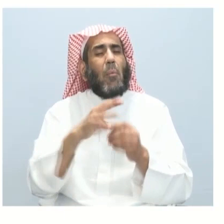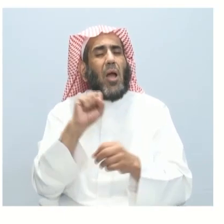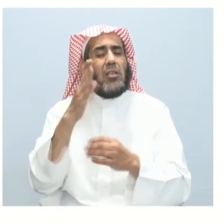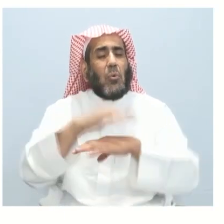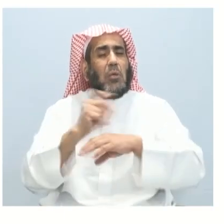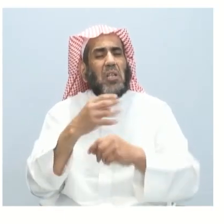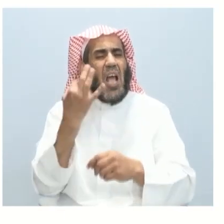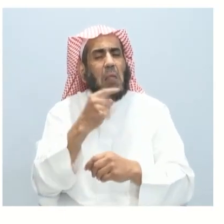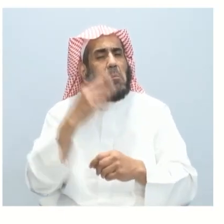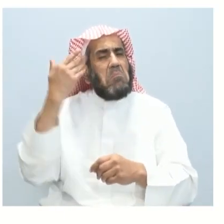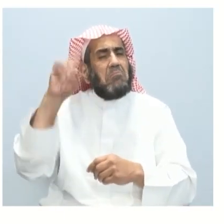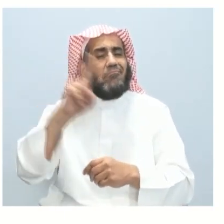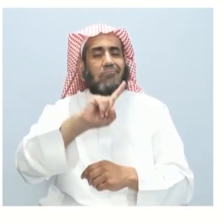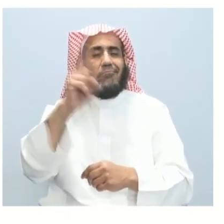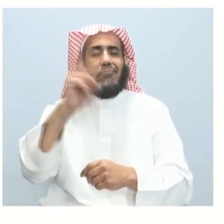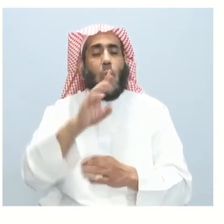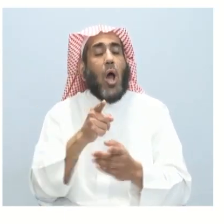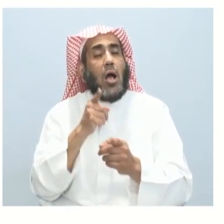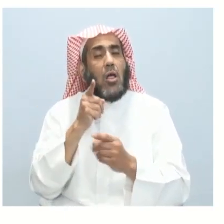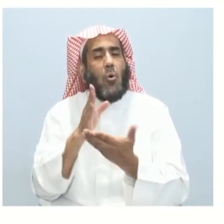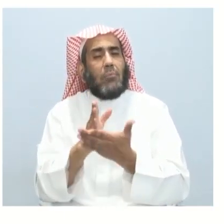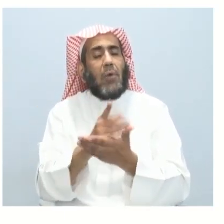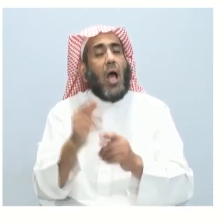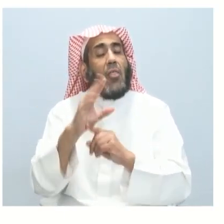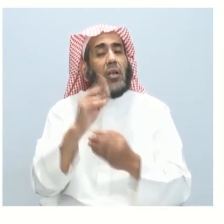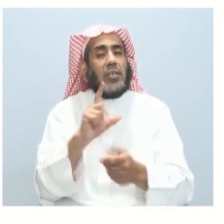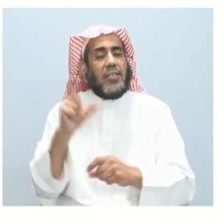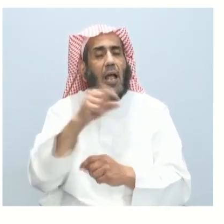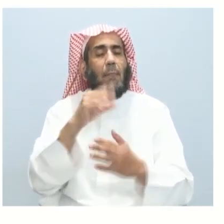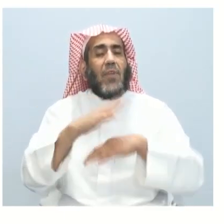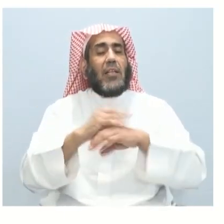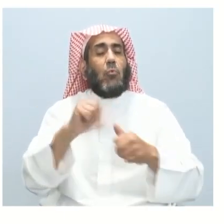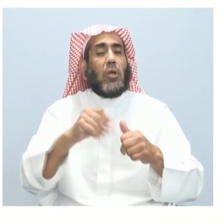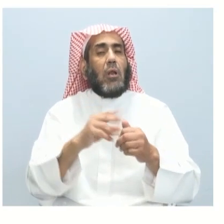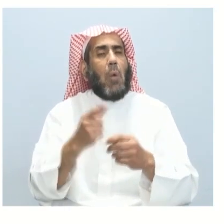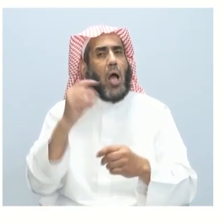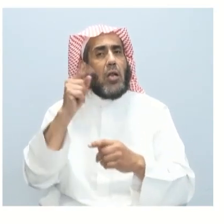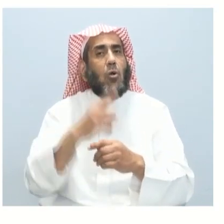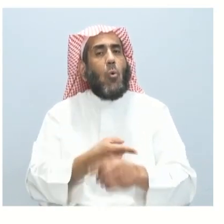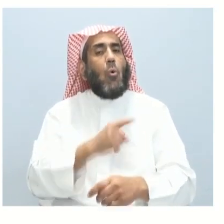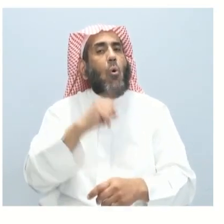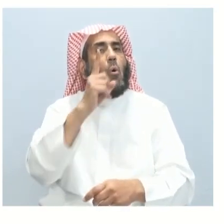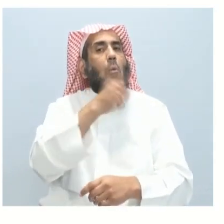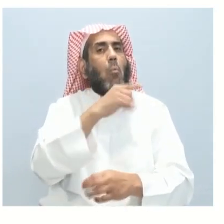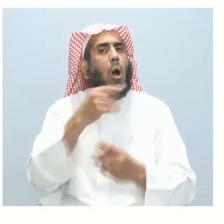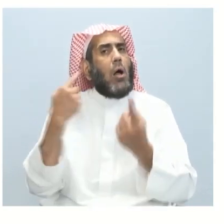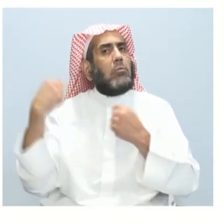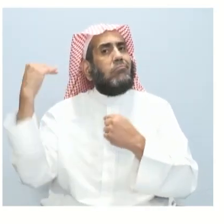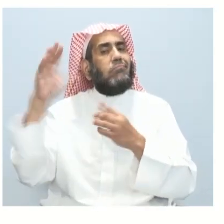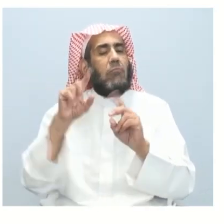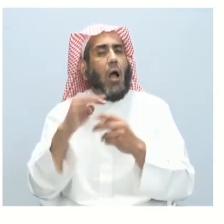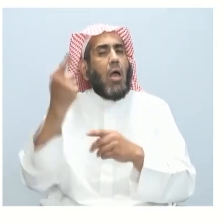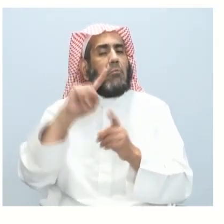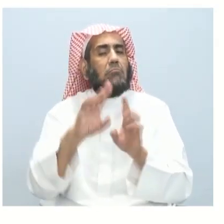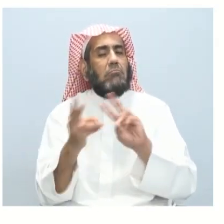يتكلم بما شاء كيف شاء وهذا هو اثر الاسلام في الادب وفي النقد وانما ادرك انه محاسب على ما يقول ان خيرا فخير وان